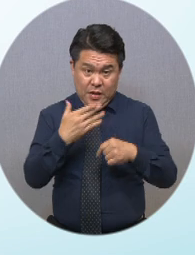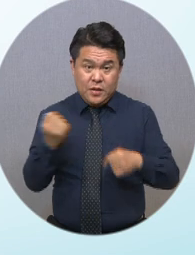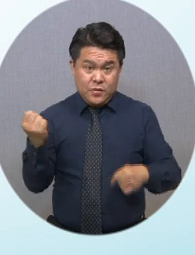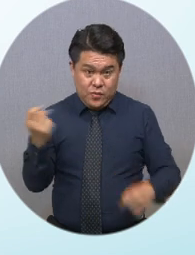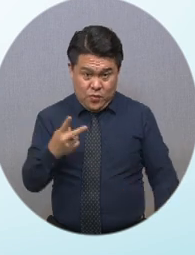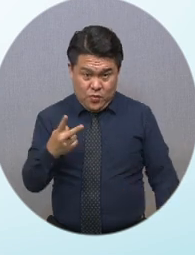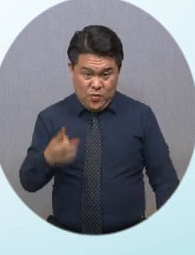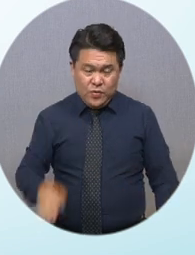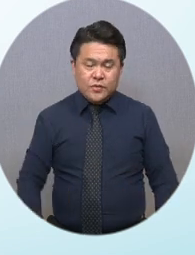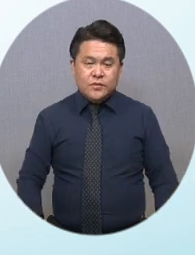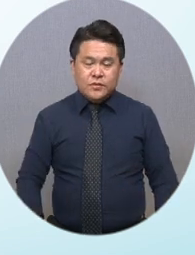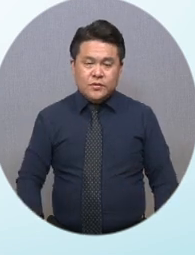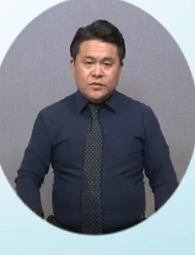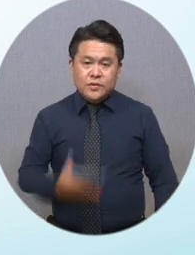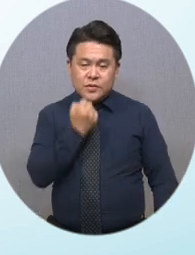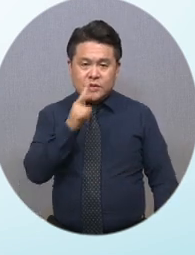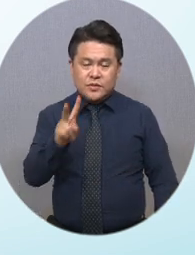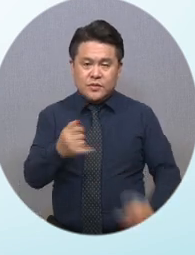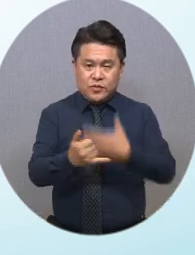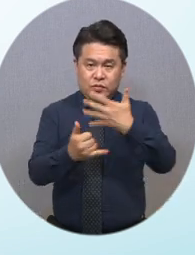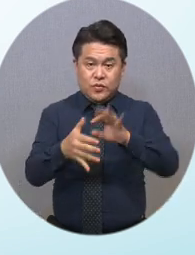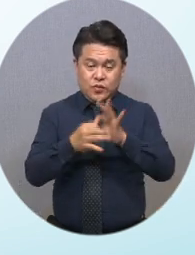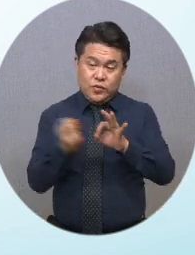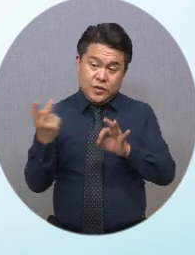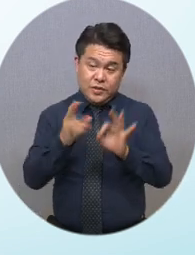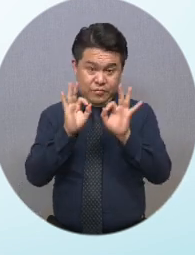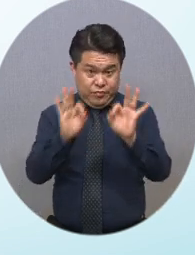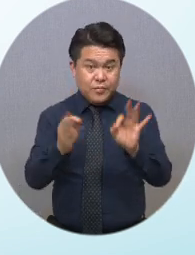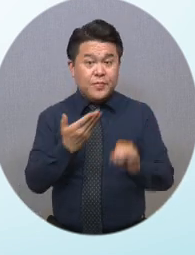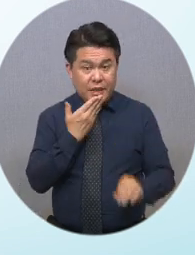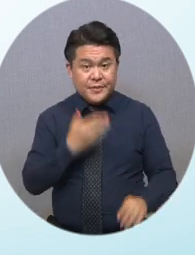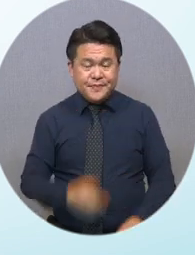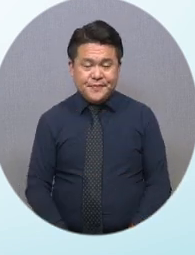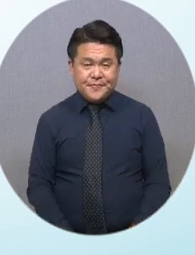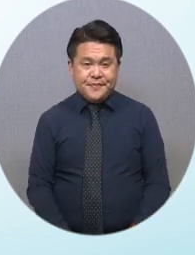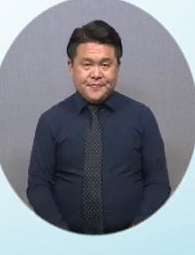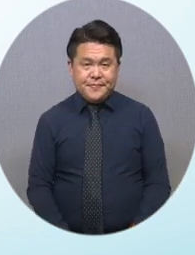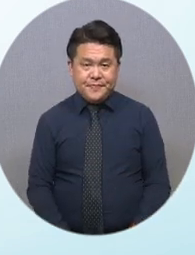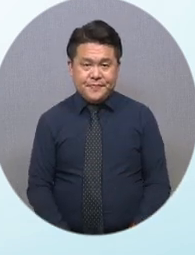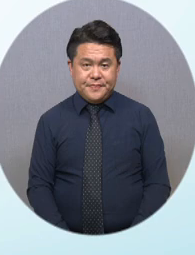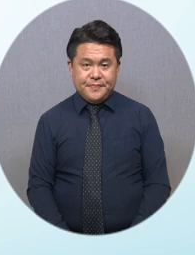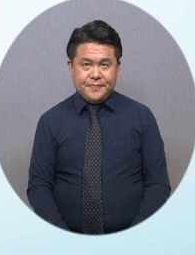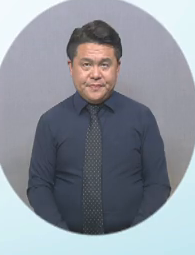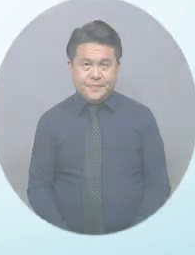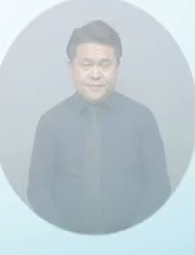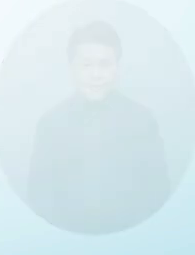됩니다. 해당 프로그램은 복지TV 유튜브 채널로 다시 볼 수 있습니다.